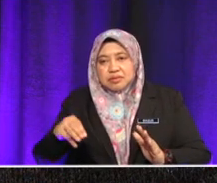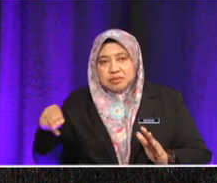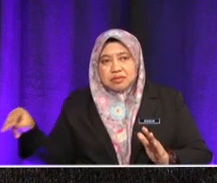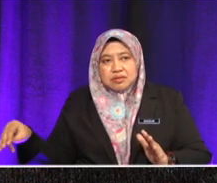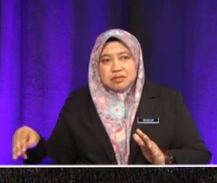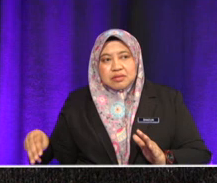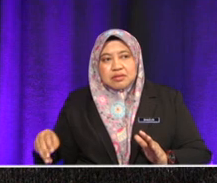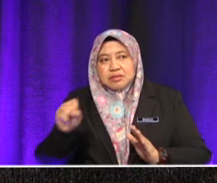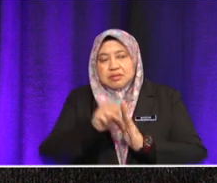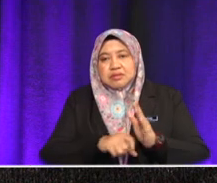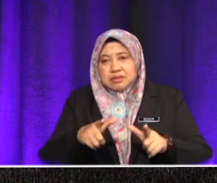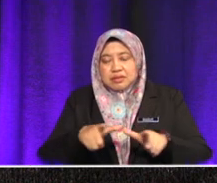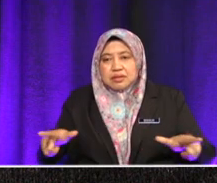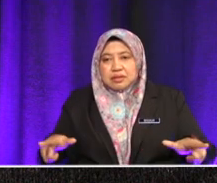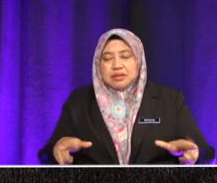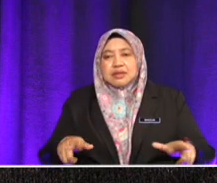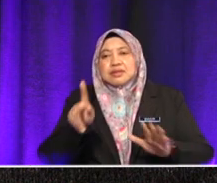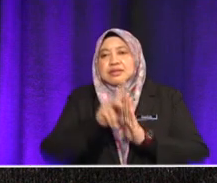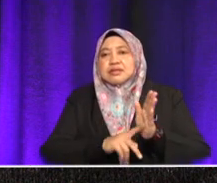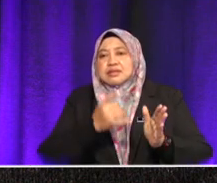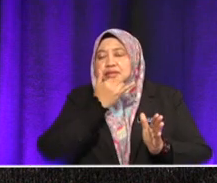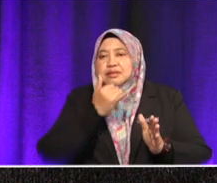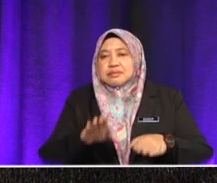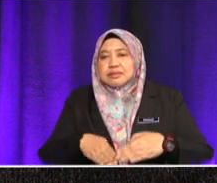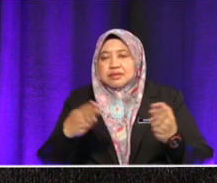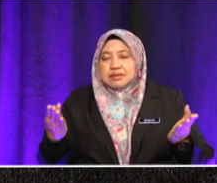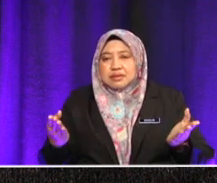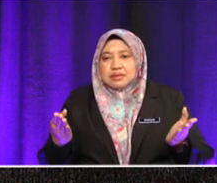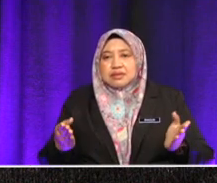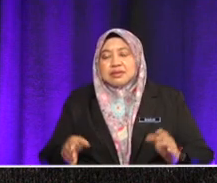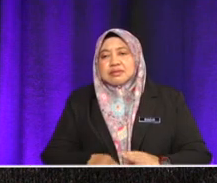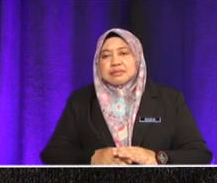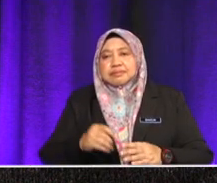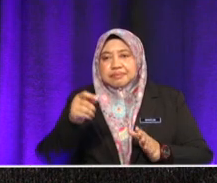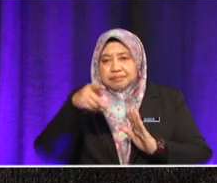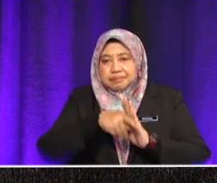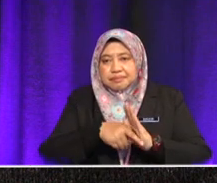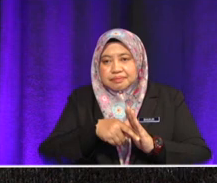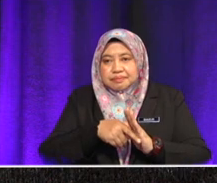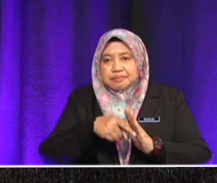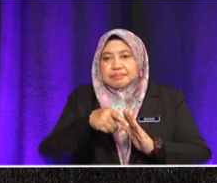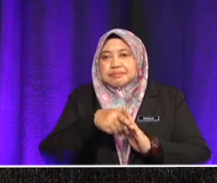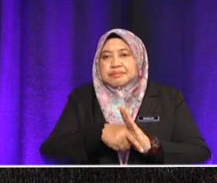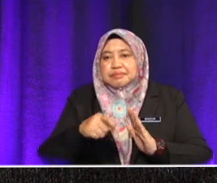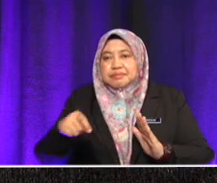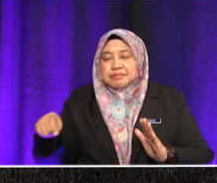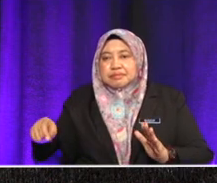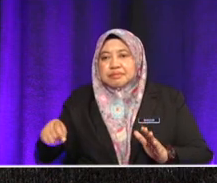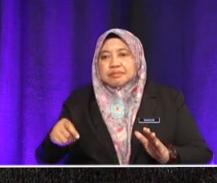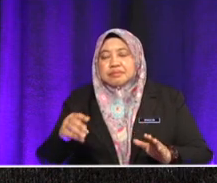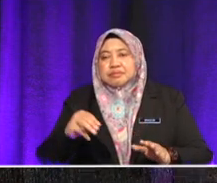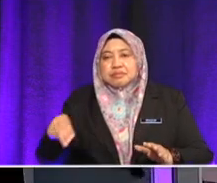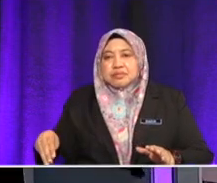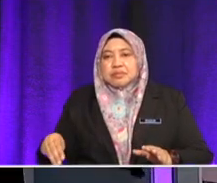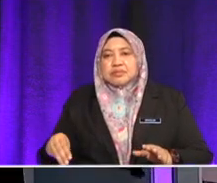selain dari kosakata dan juga berbahasa teknik bahasa dia satu lagi ilah teknik penulisan supaya penulisan itu